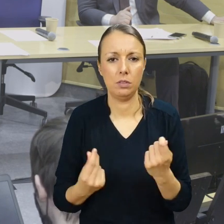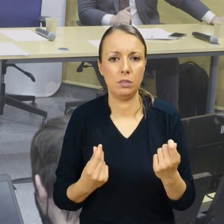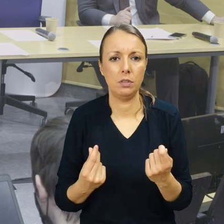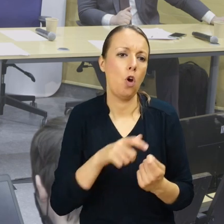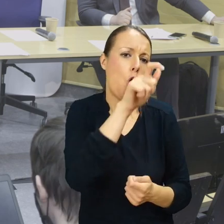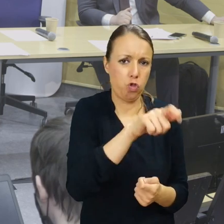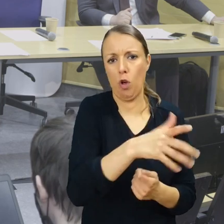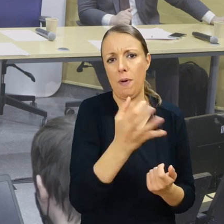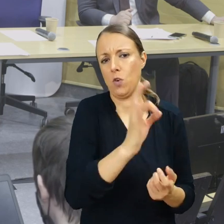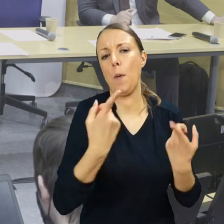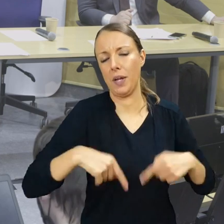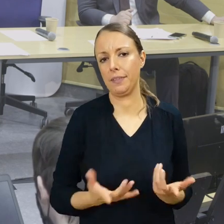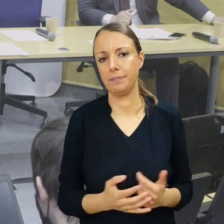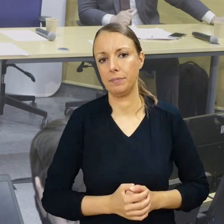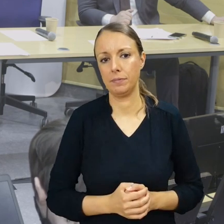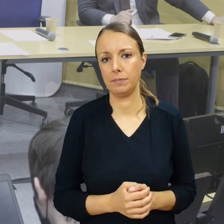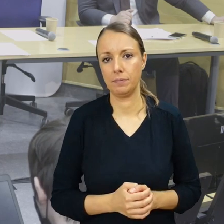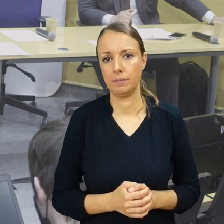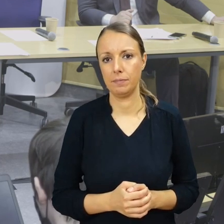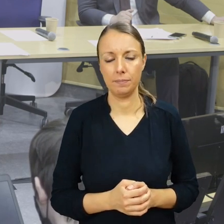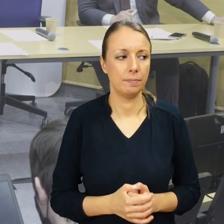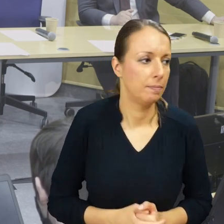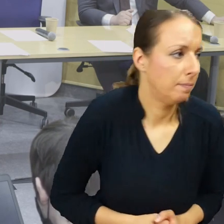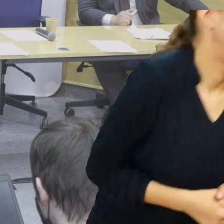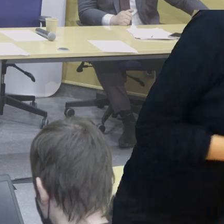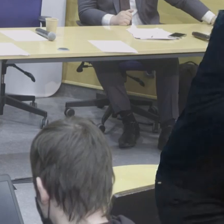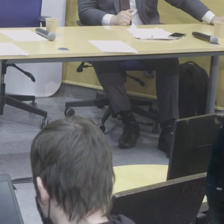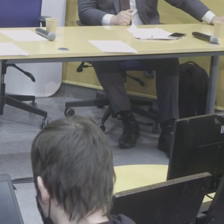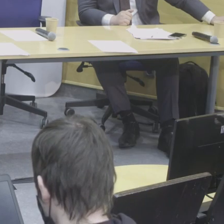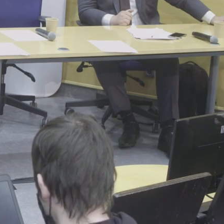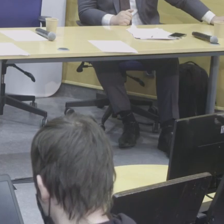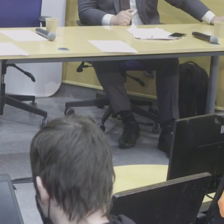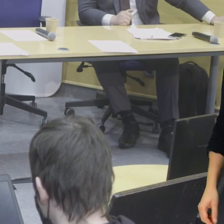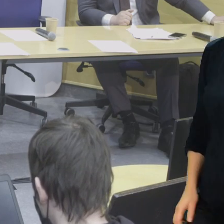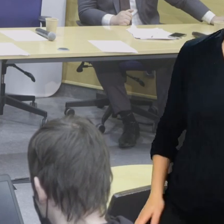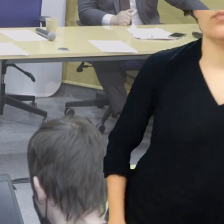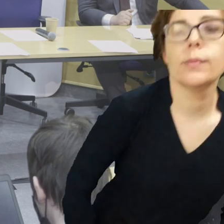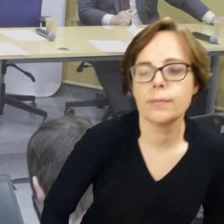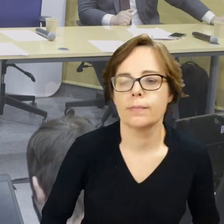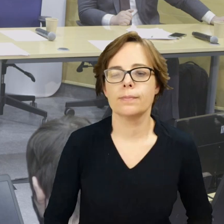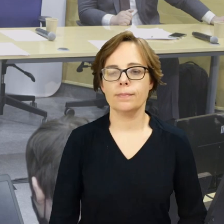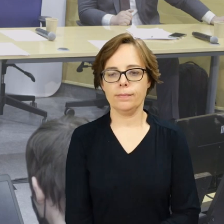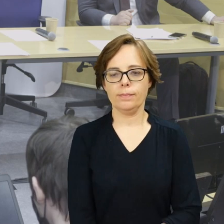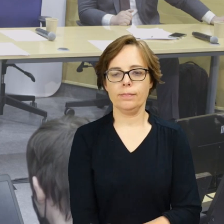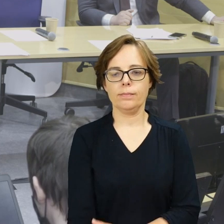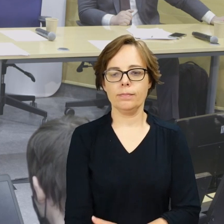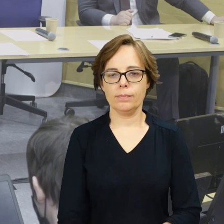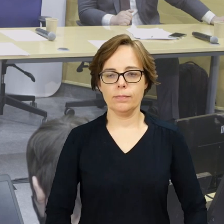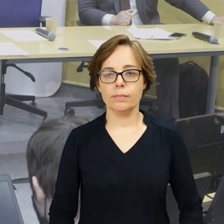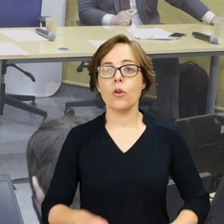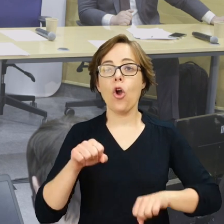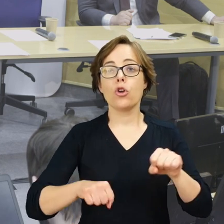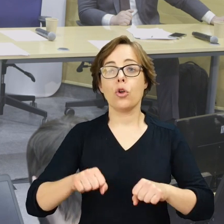jednostki. Ja powiem ci szczerze, że no, pro bono zastępowałem przed Sądem Okręgowym w